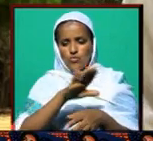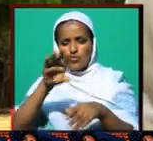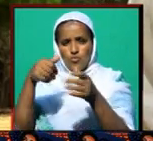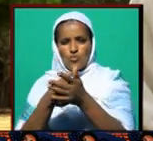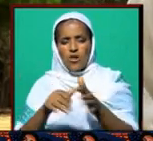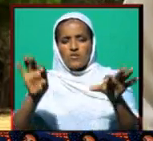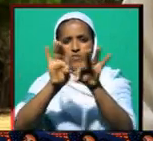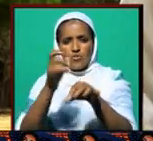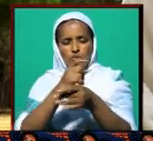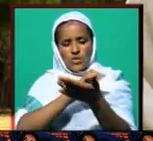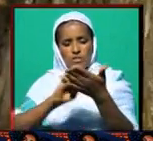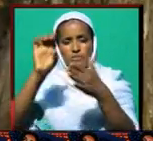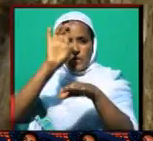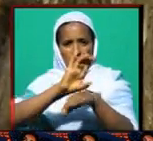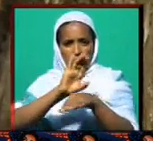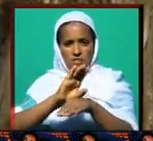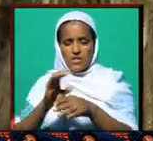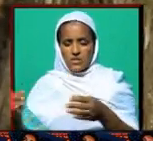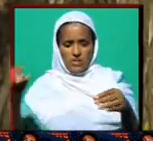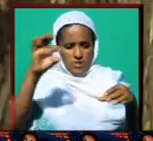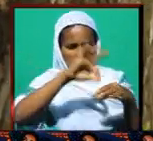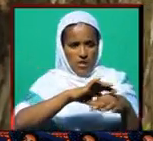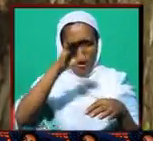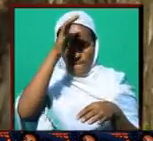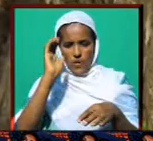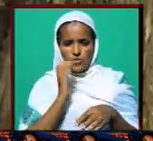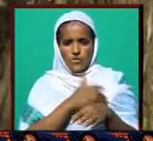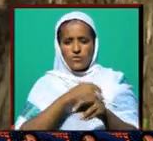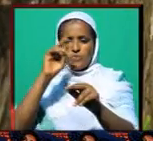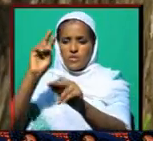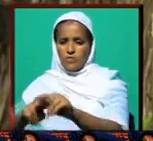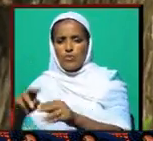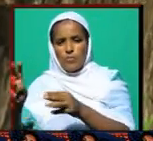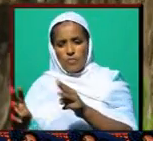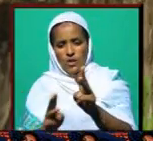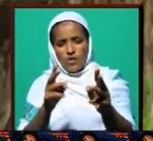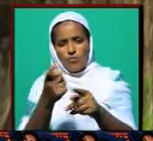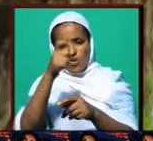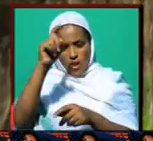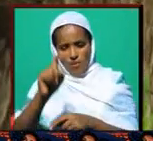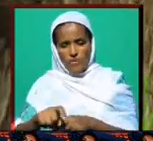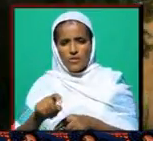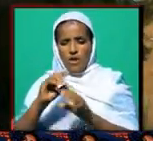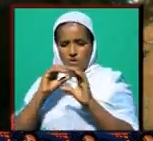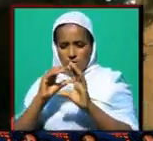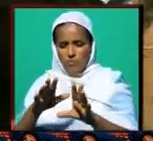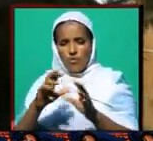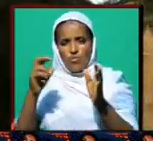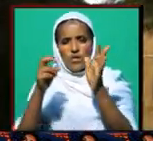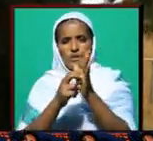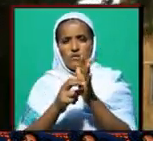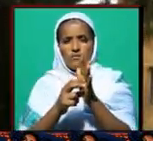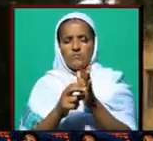ያለው እዚህ ስለሆነ ያስፈልገናል ማለት ነው። ይህች ለሰው ልጆች ሁሉ አስፈላጊ የሆነችው ቅድስት ቤተ ክርስቲያን ስትተከል